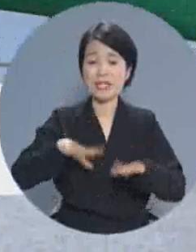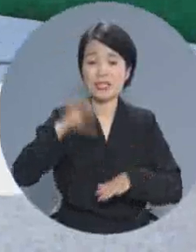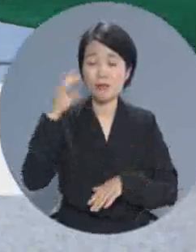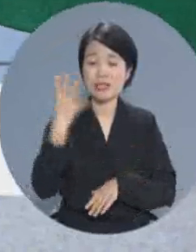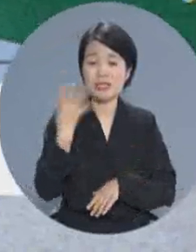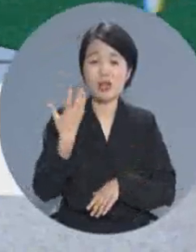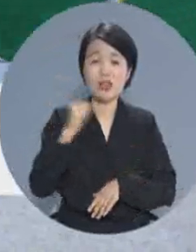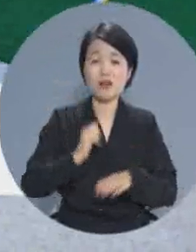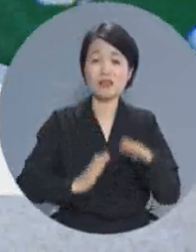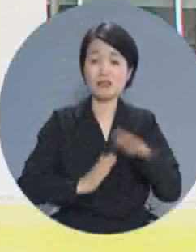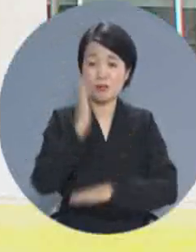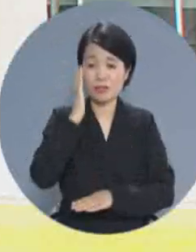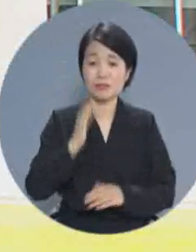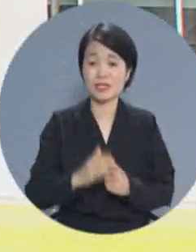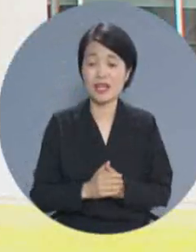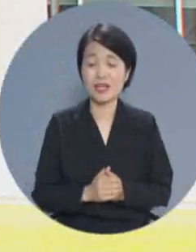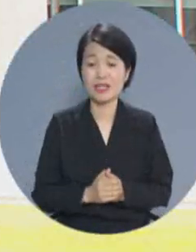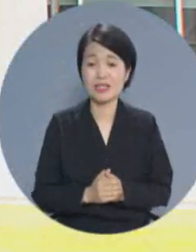4천억 원을 넘어섰습니다.